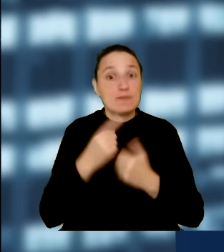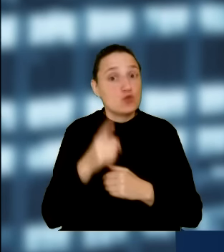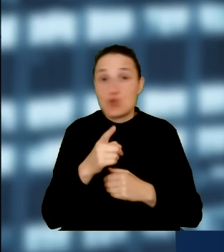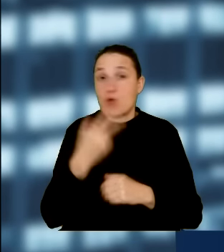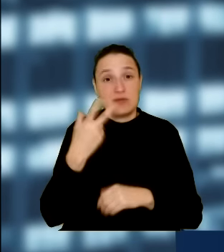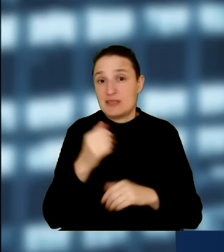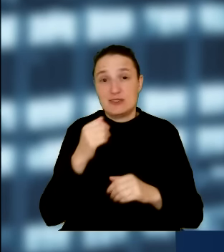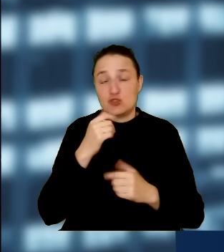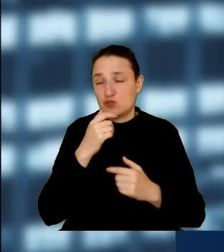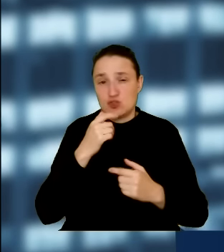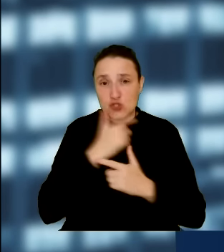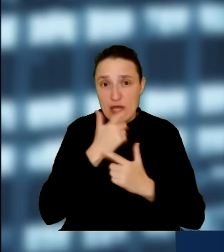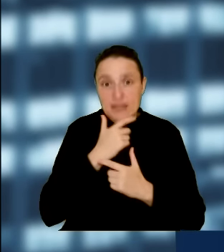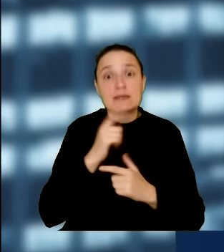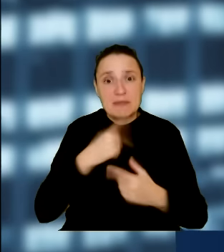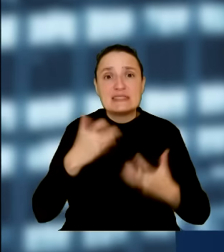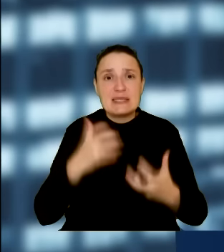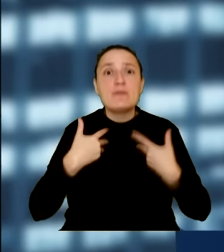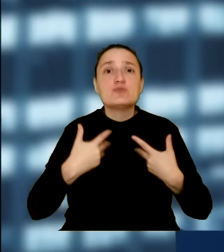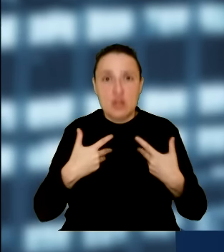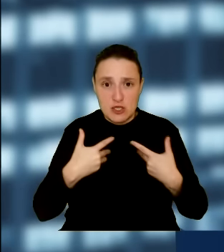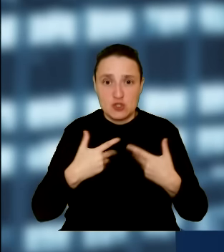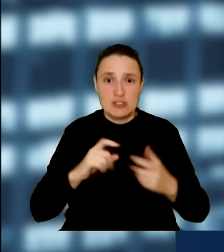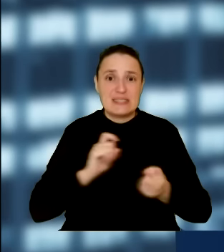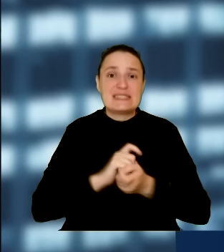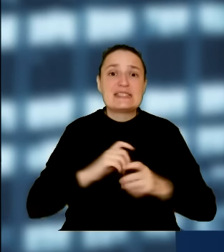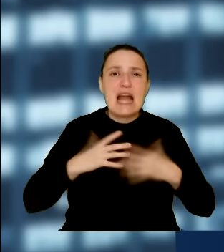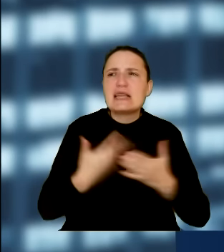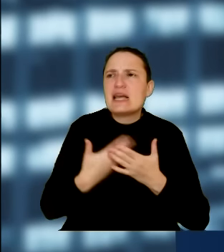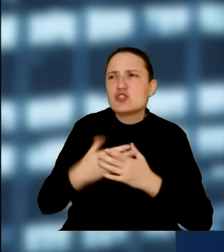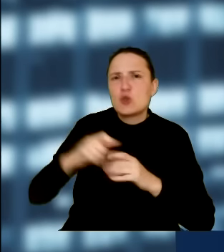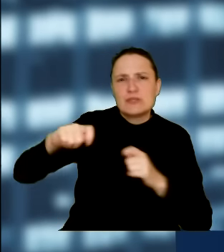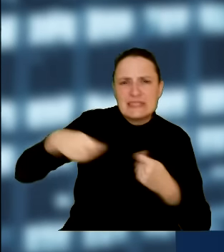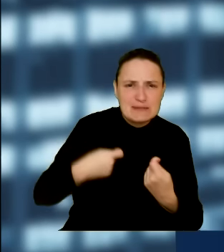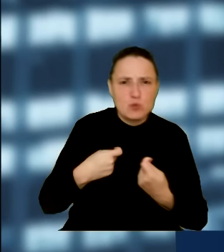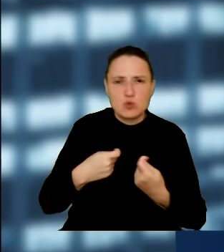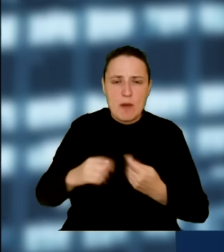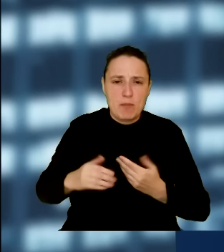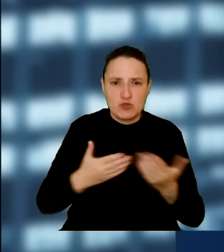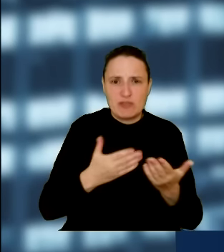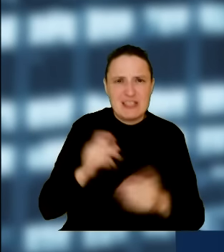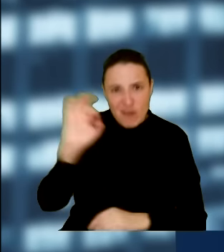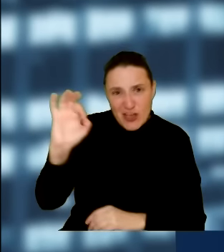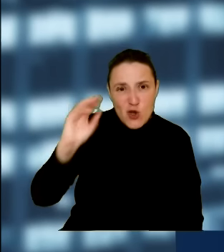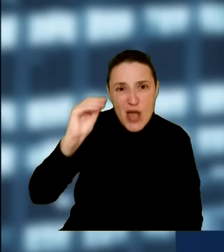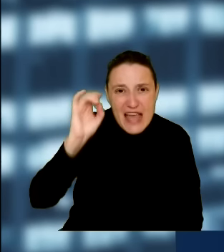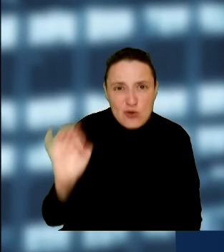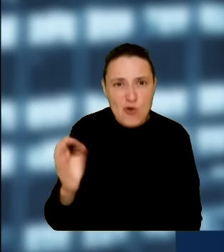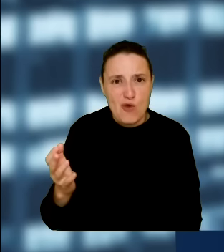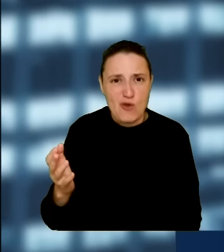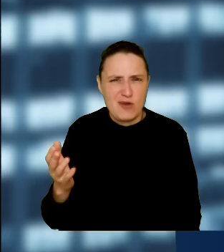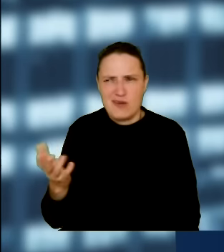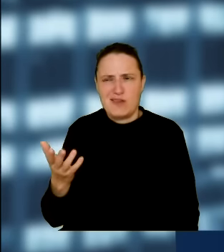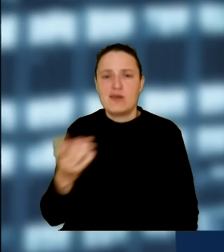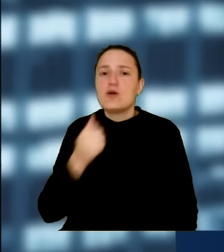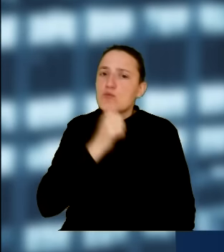przelewki. Chcemy przeżyć ten strajk. W imię czego zmusza nas do takiego poświęcenia? Dla jego ego? Spróbuję zaapelować